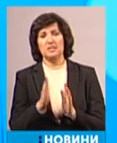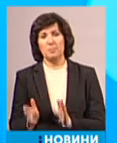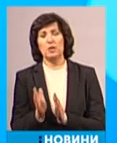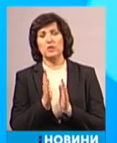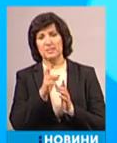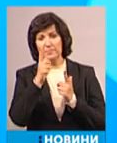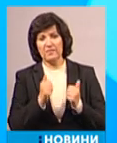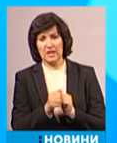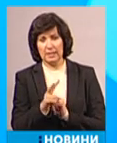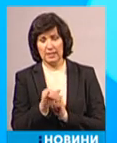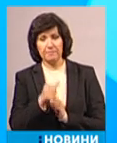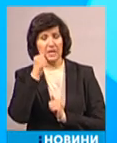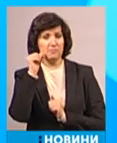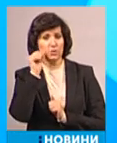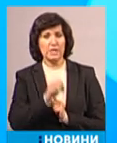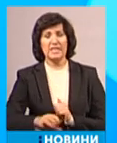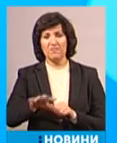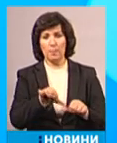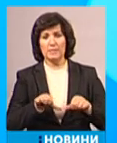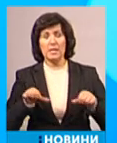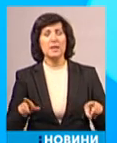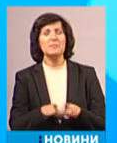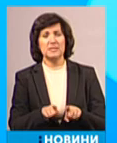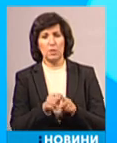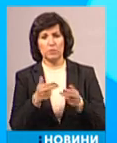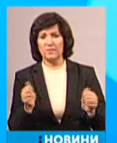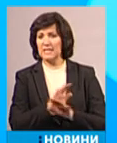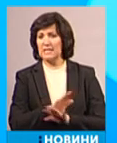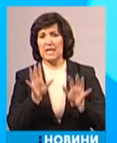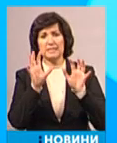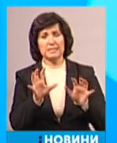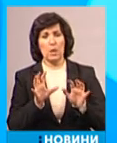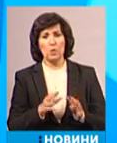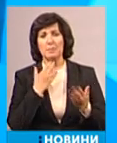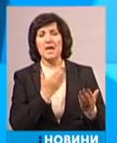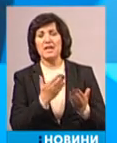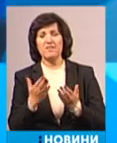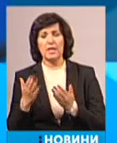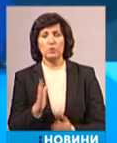порядку в країні. Нагадаю, вчора Європейська комісія також визнала незаконним референдум у Каталонії.